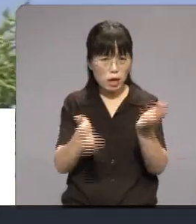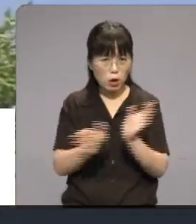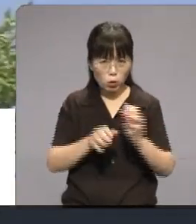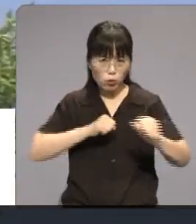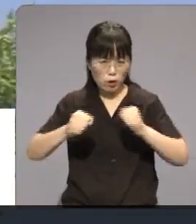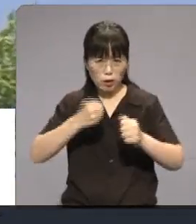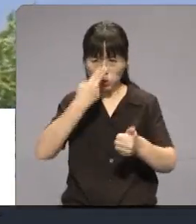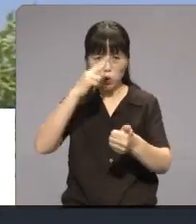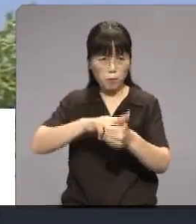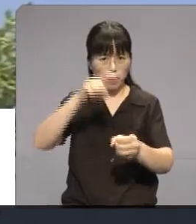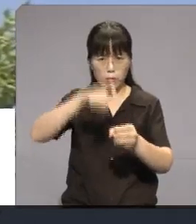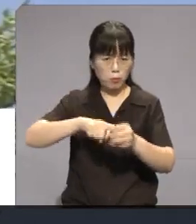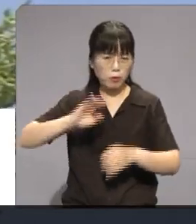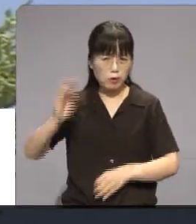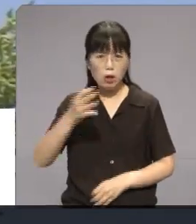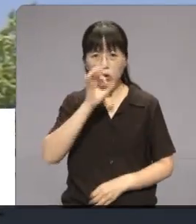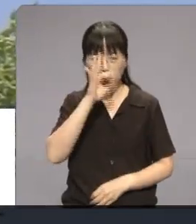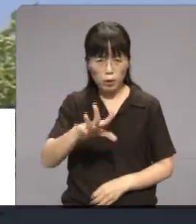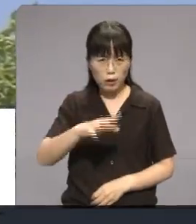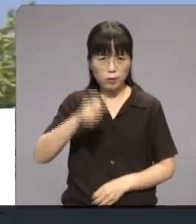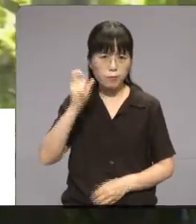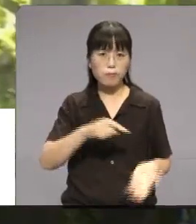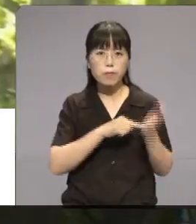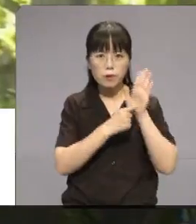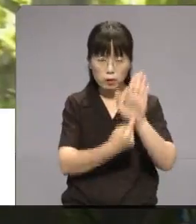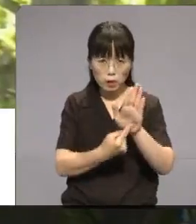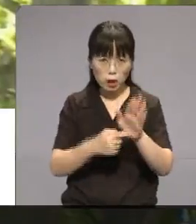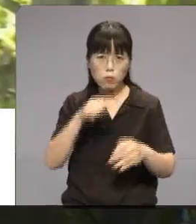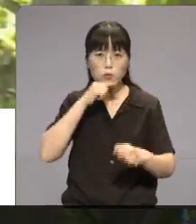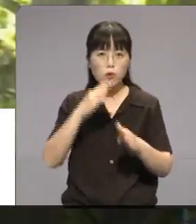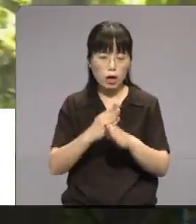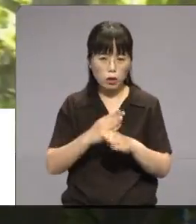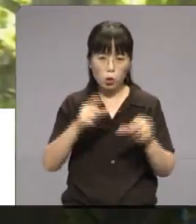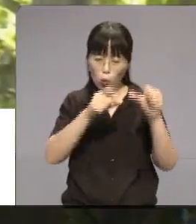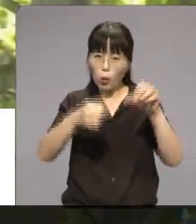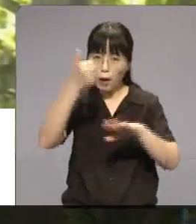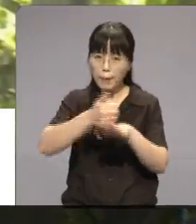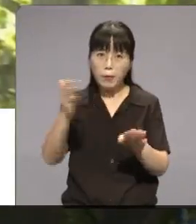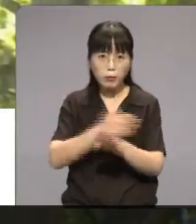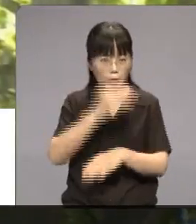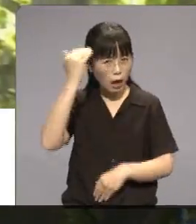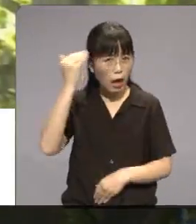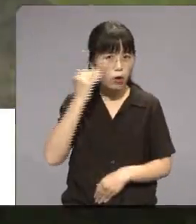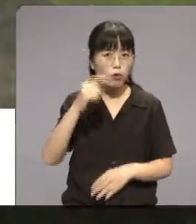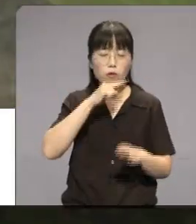자행하는 도발의 명분이 될 수 없다고 강조했습니다. 북한은 지난 5월 말부터